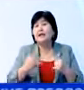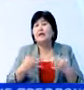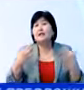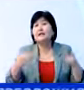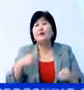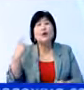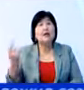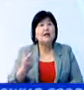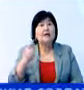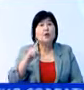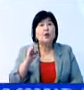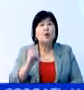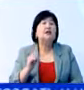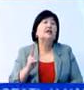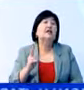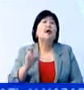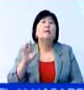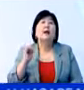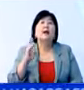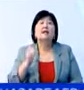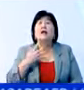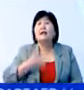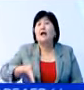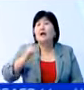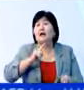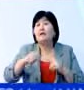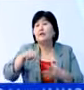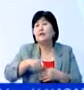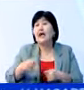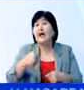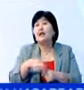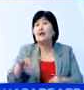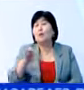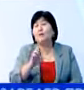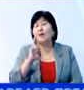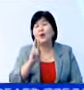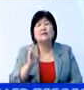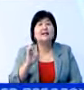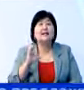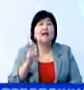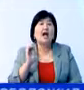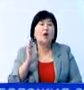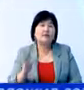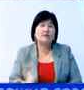свободной экономической зоны Байконур. С докладом на форуме выступил аким области Куанышбек Искаков.